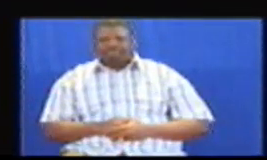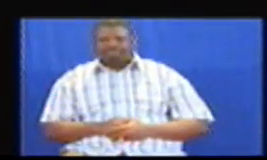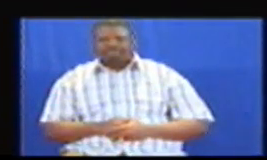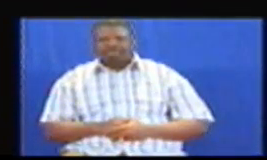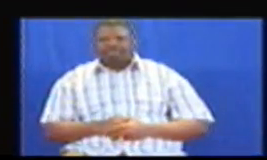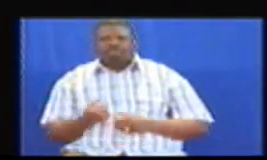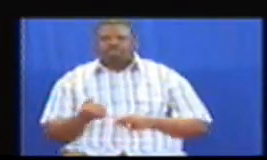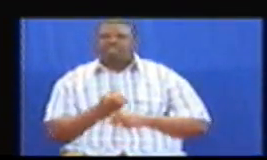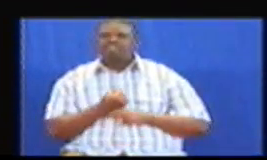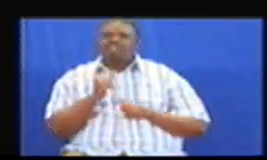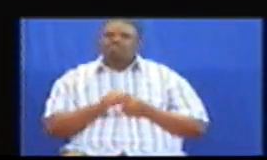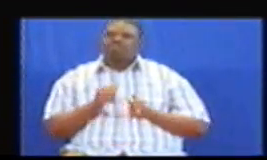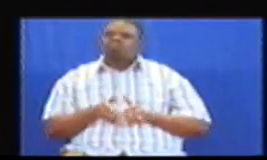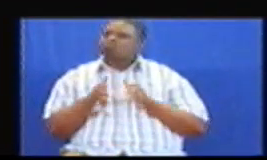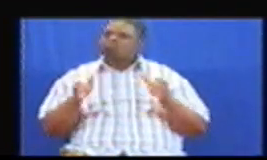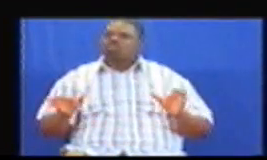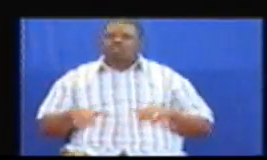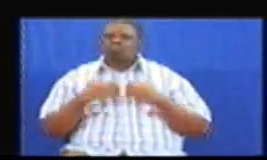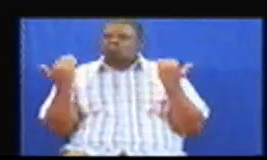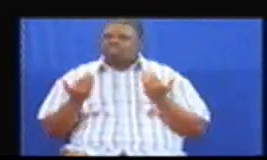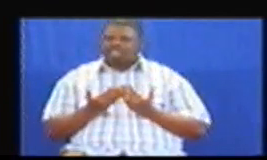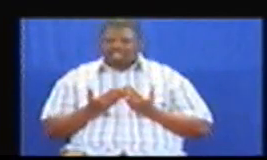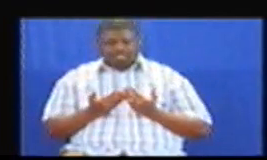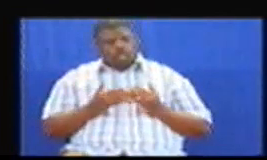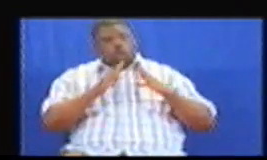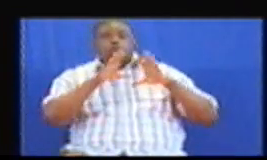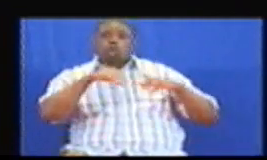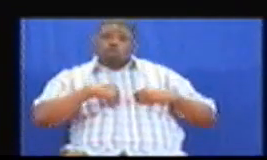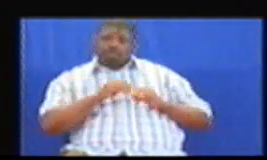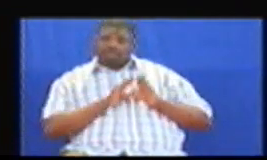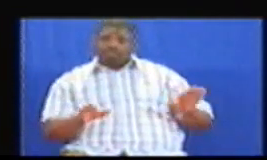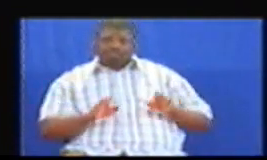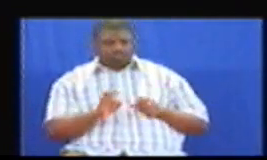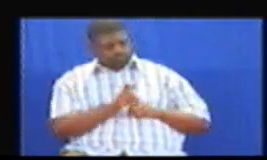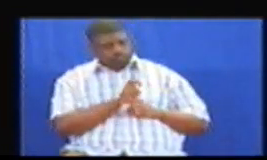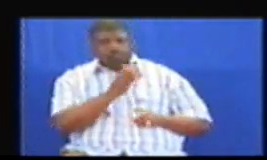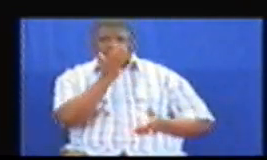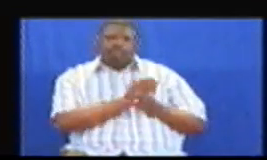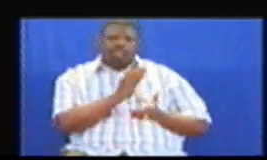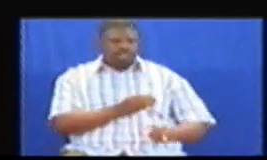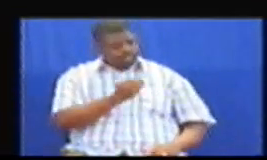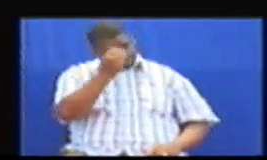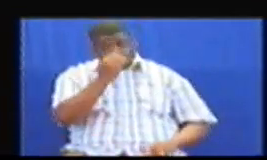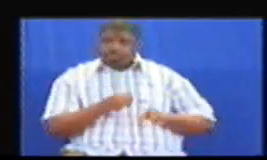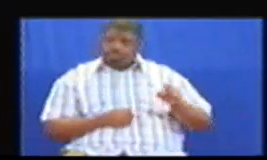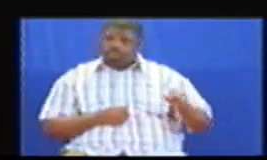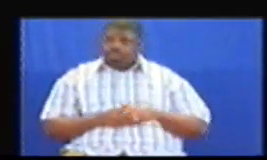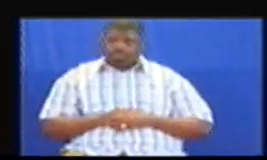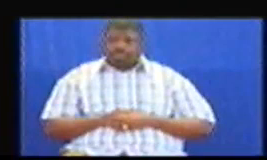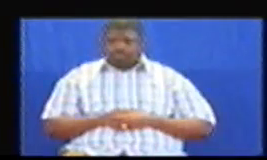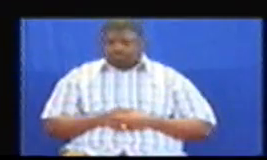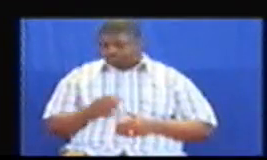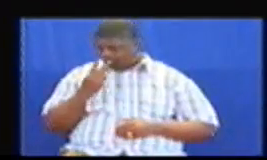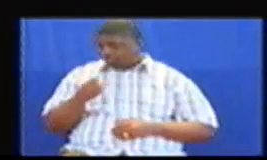tumefanya mambo makubwa ambayo dunia yote sasa inakubali katika kusimamia haki ya elimu. Unajua wenzetu wanaona